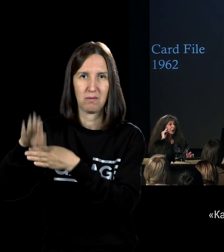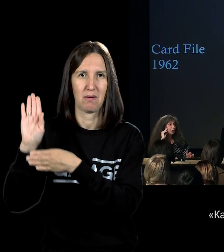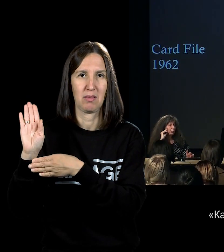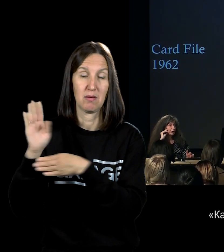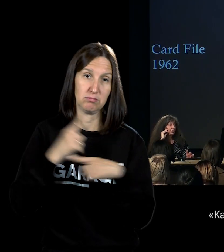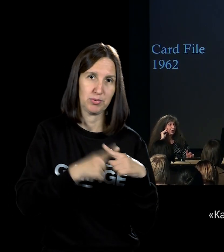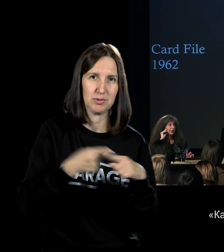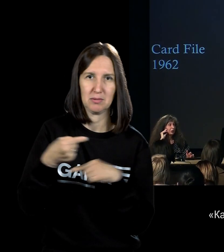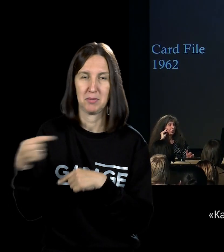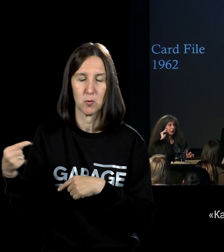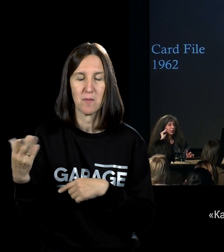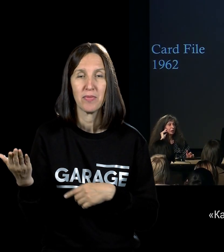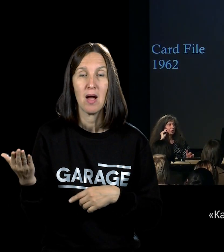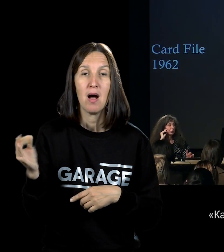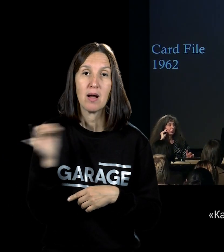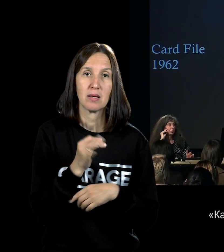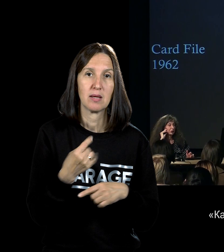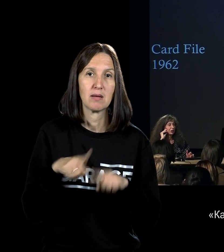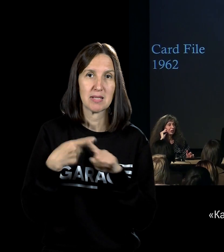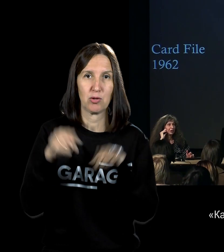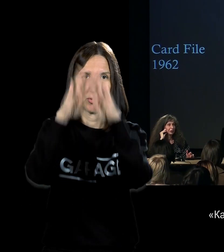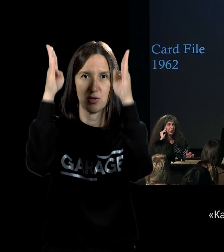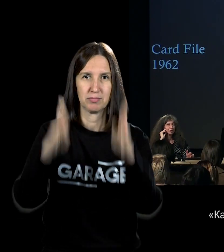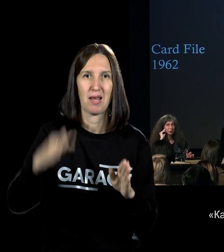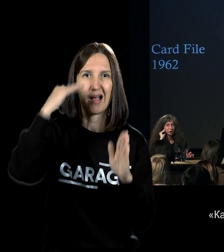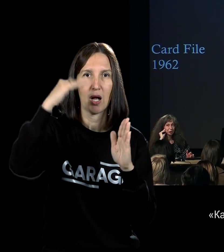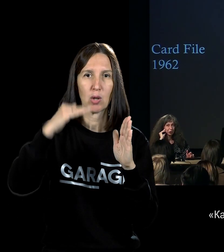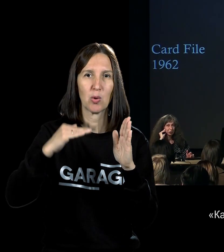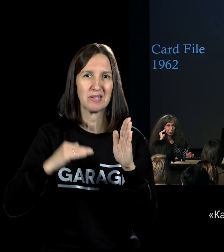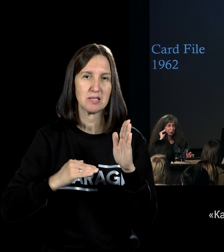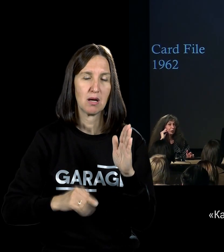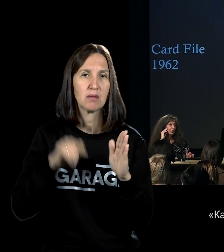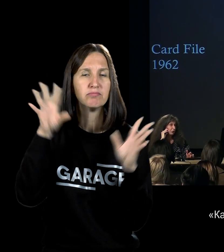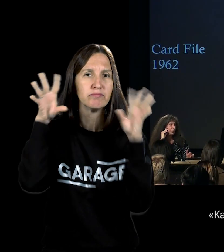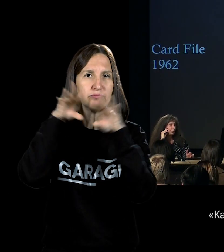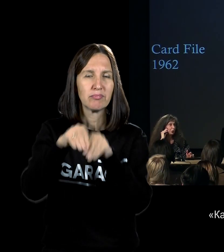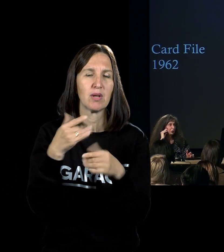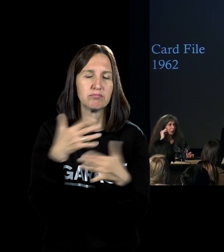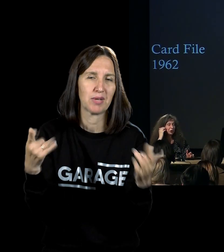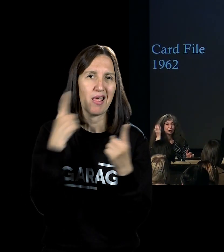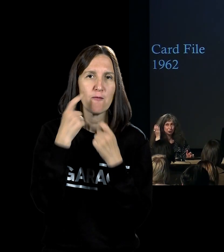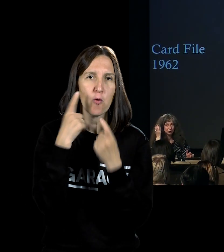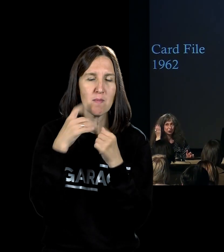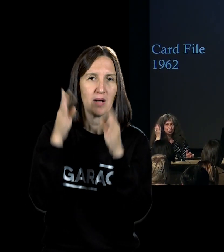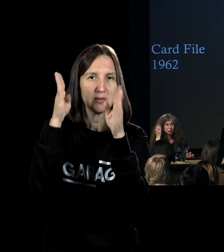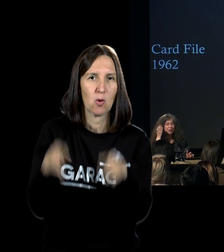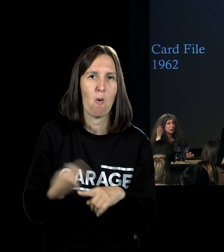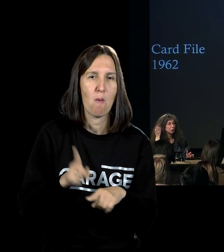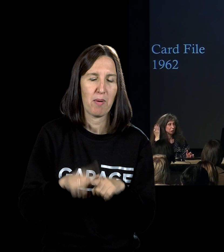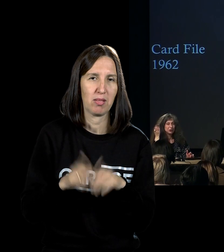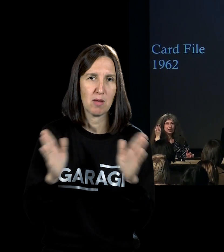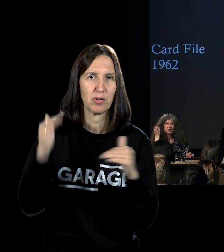картотека, произведение, которое представляет из себя информацию, всю возможную информацию о нем